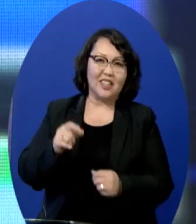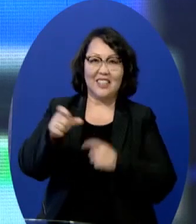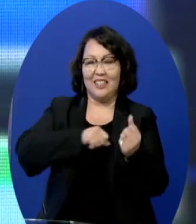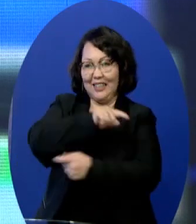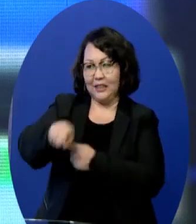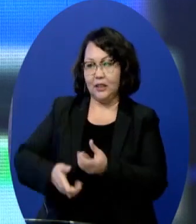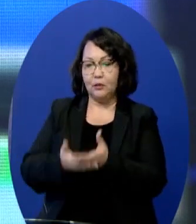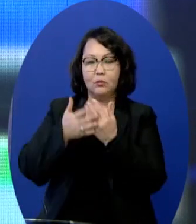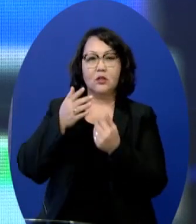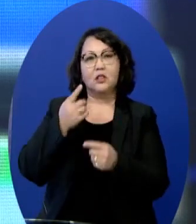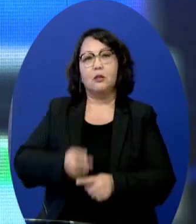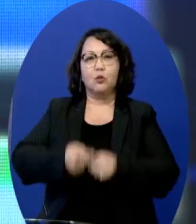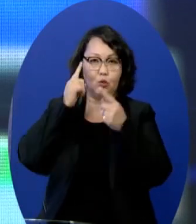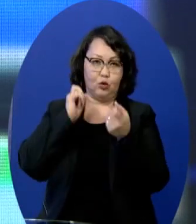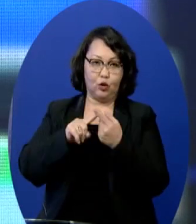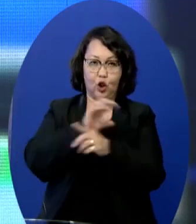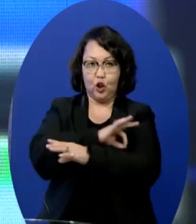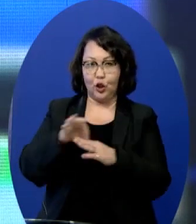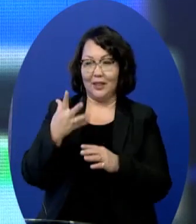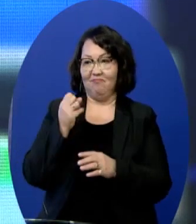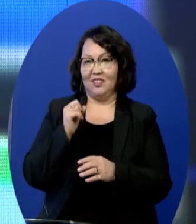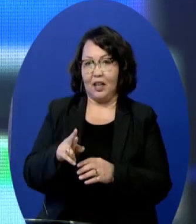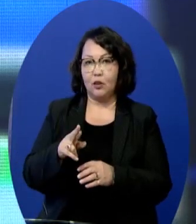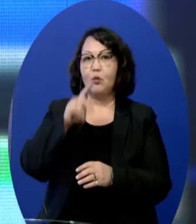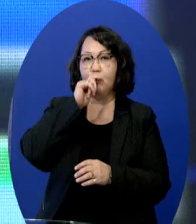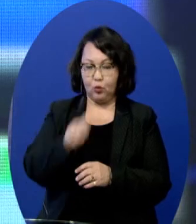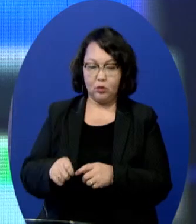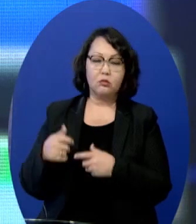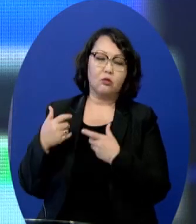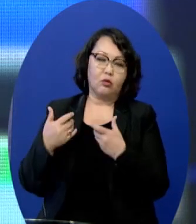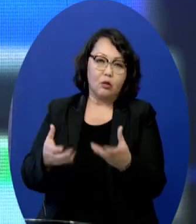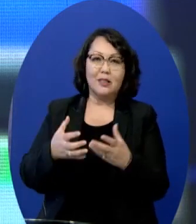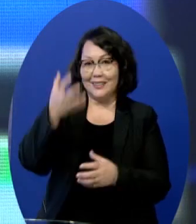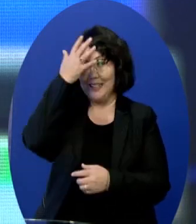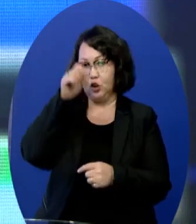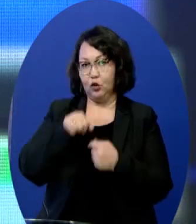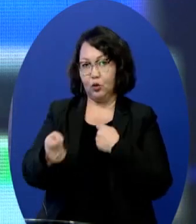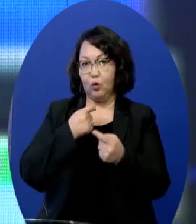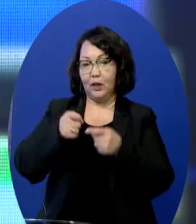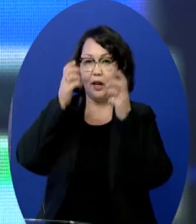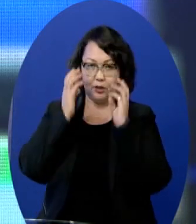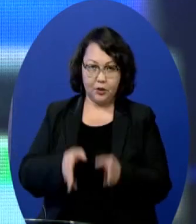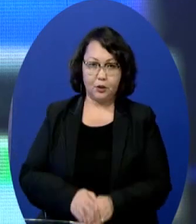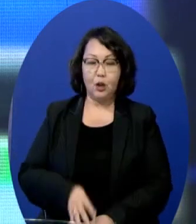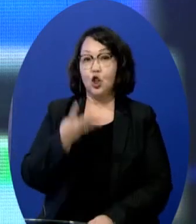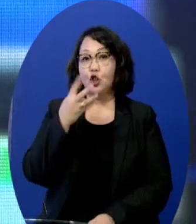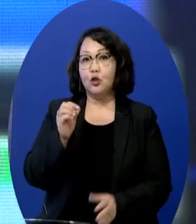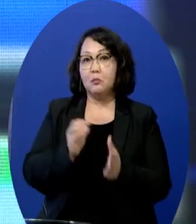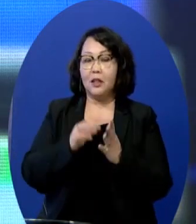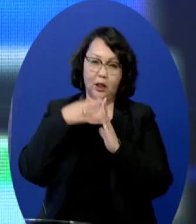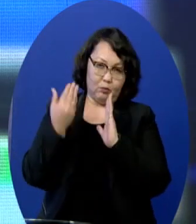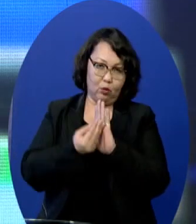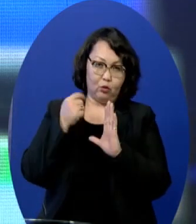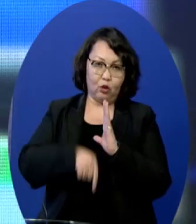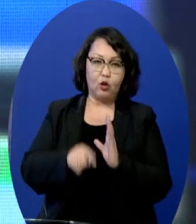долларын буцалтгүй тусламжийг олгоно. Уг асуудлыг засгийн газрын өнөөдрийн ээлжид хуралдаанаар шийдвэрлсэн байна. 40 гаруй мянган өрхөөс